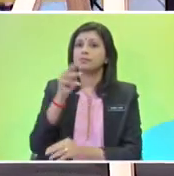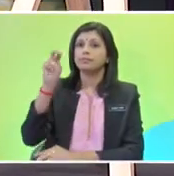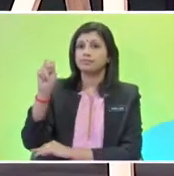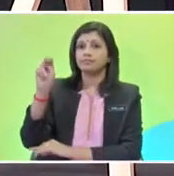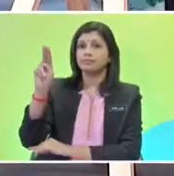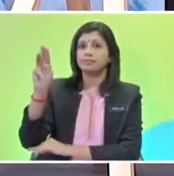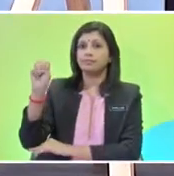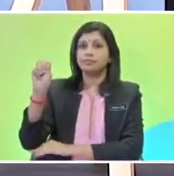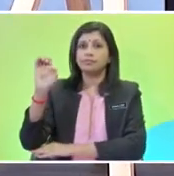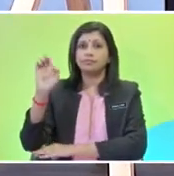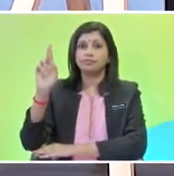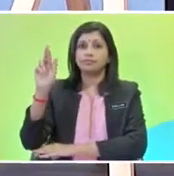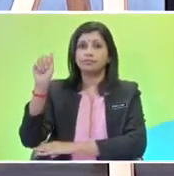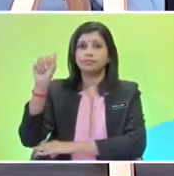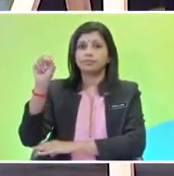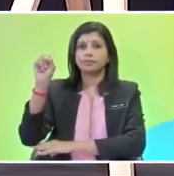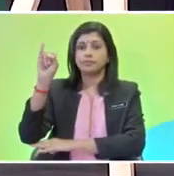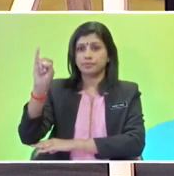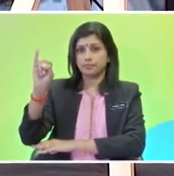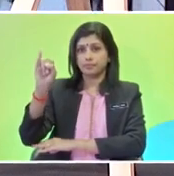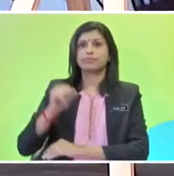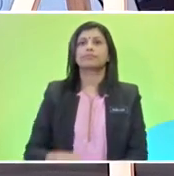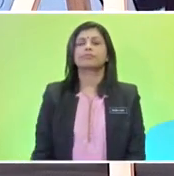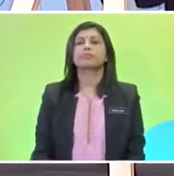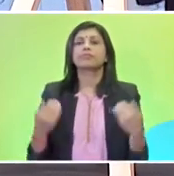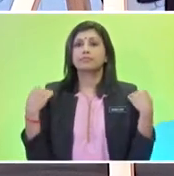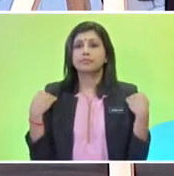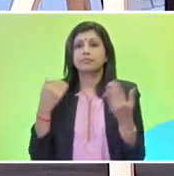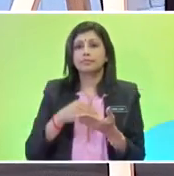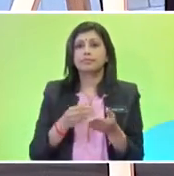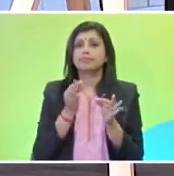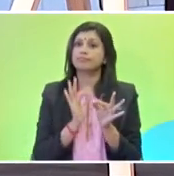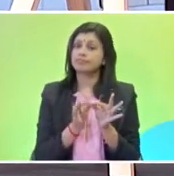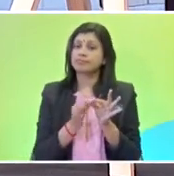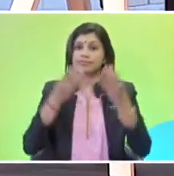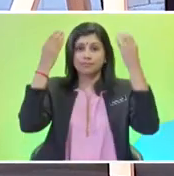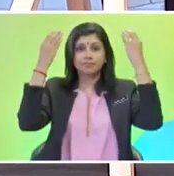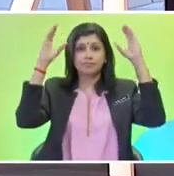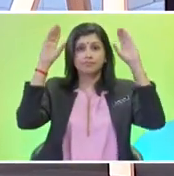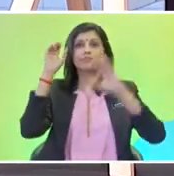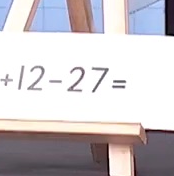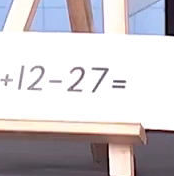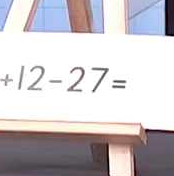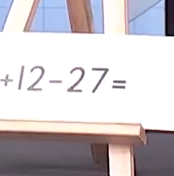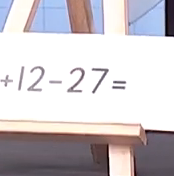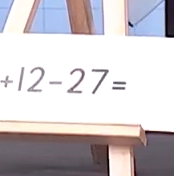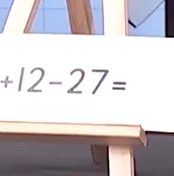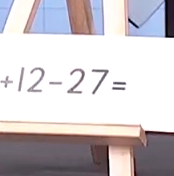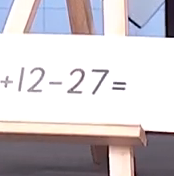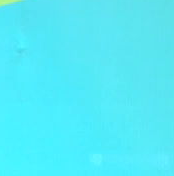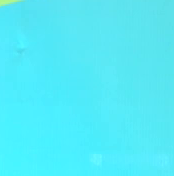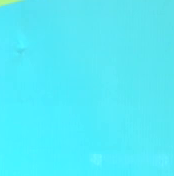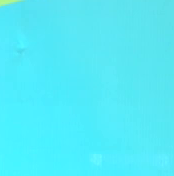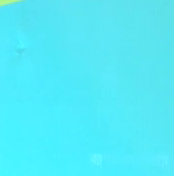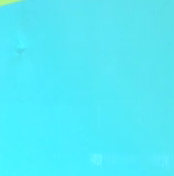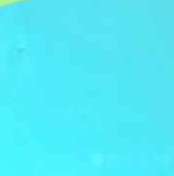Hari ini kita diturut serta oleh jurubahasa isyarat kita iaitu Cikgu Syamila Nair Chandran daripada SK